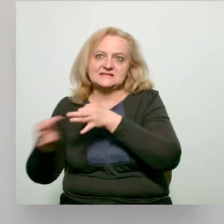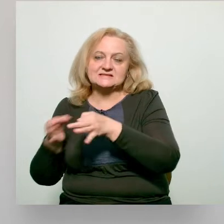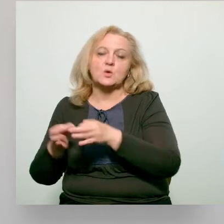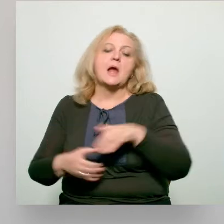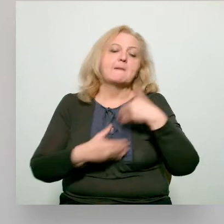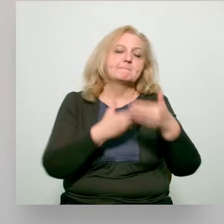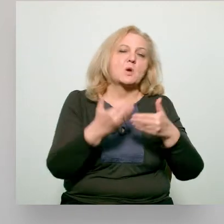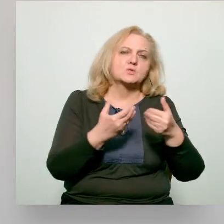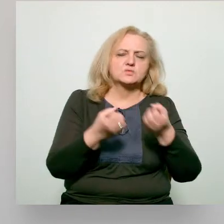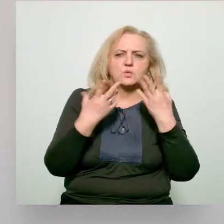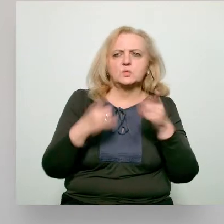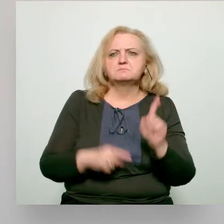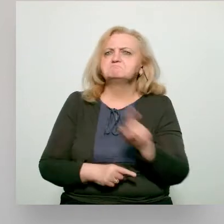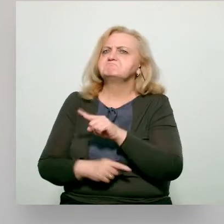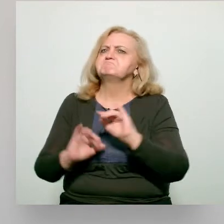troszkę rozbieżność.